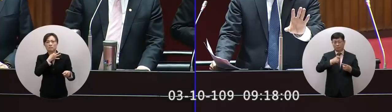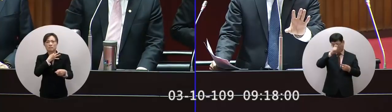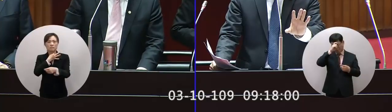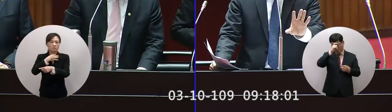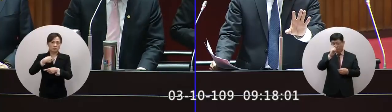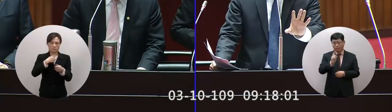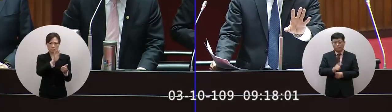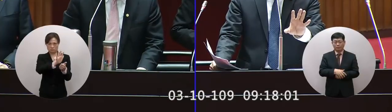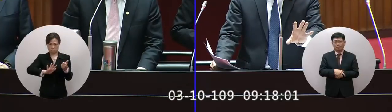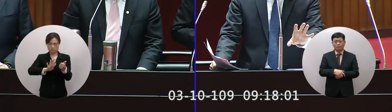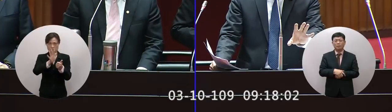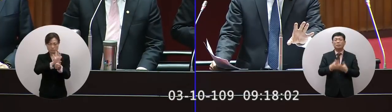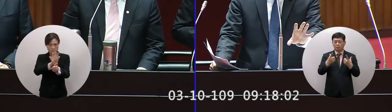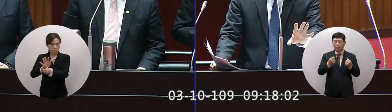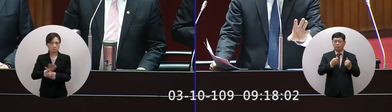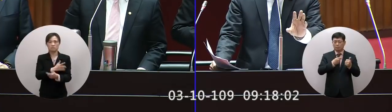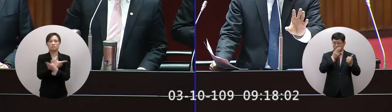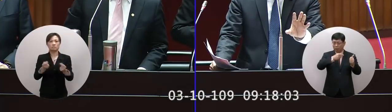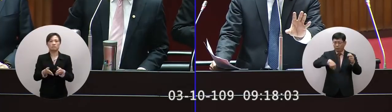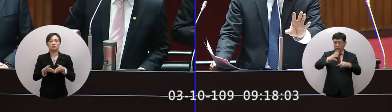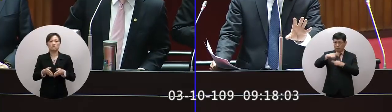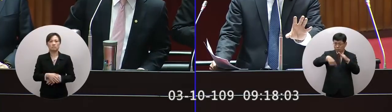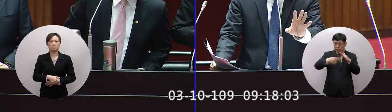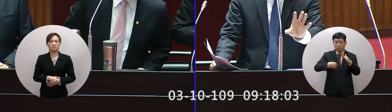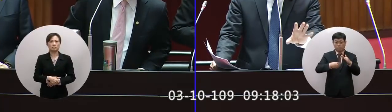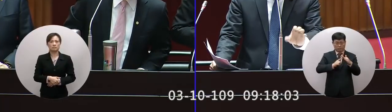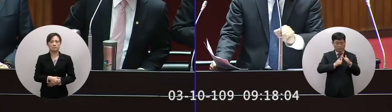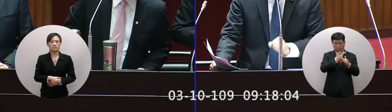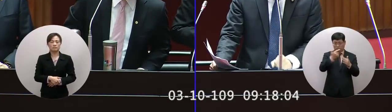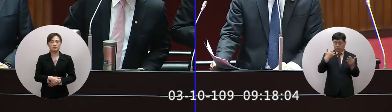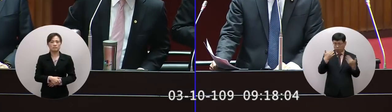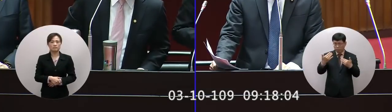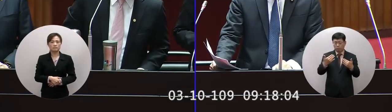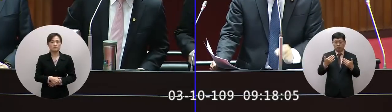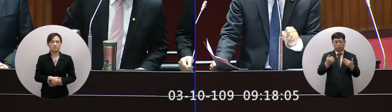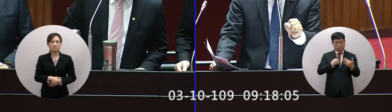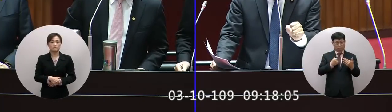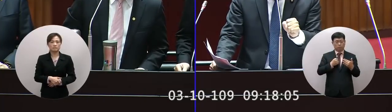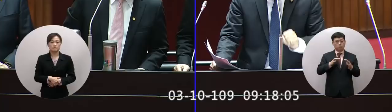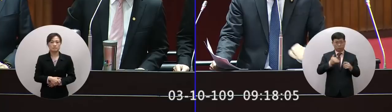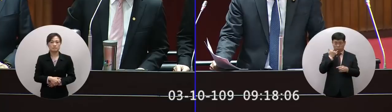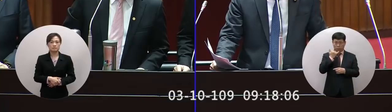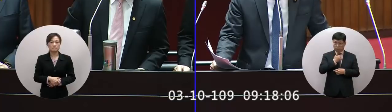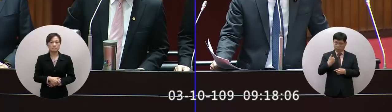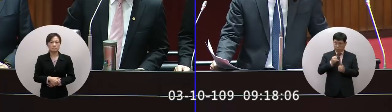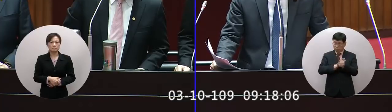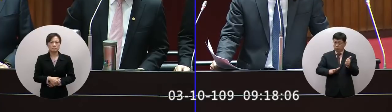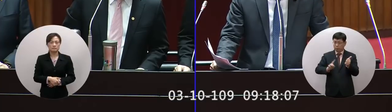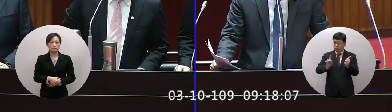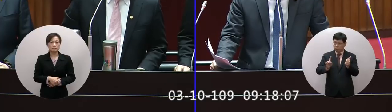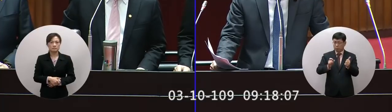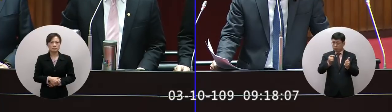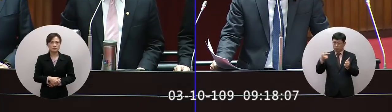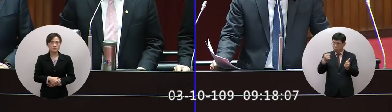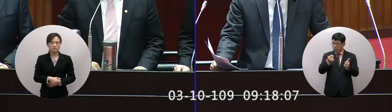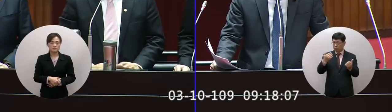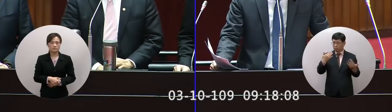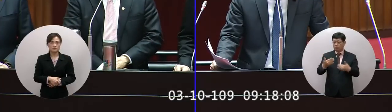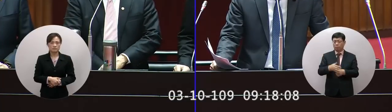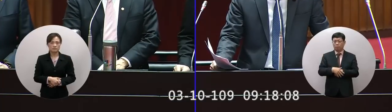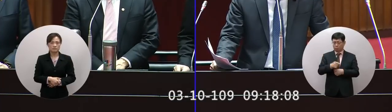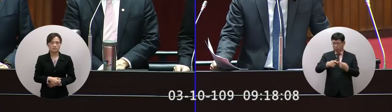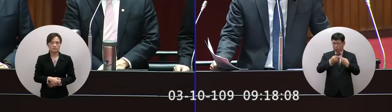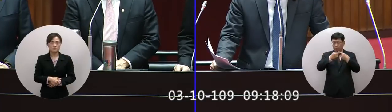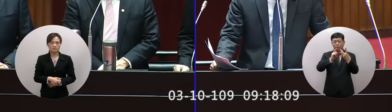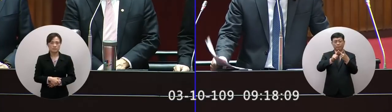望说啊，也要求行政院，你先必须很清楚了解我们可能受到的冲击有多大，